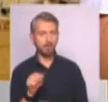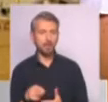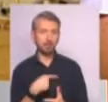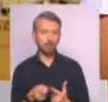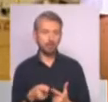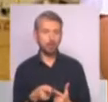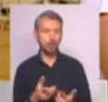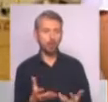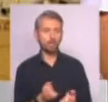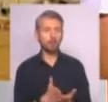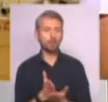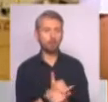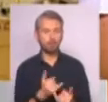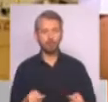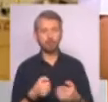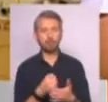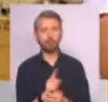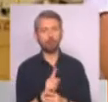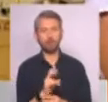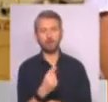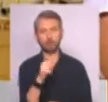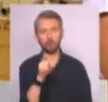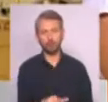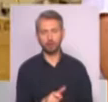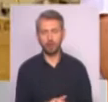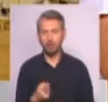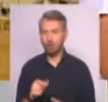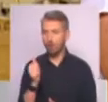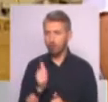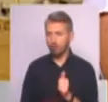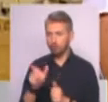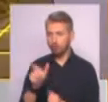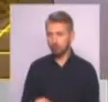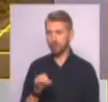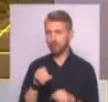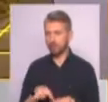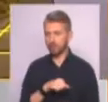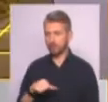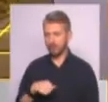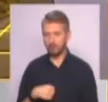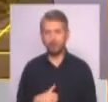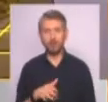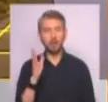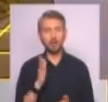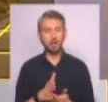чи отримувати послугу відповідно до норми на одну людину. Тут кожен споживач вирішує сам. У нас є телефонний дзвінок, слухаємо